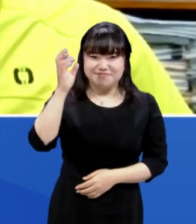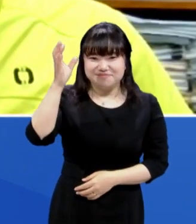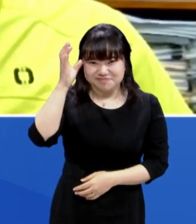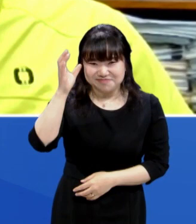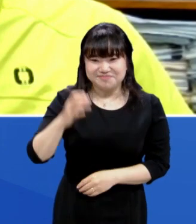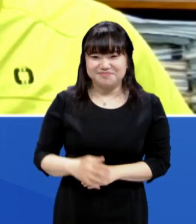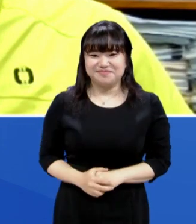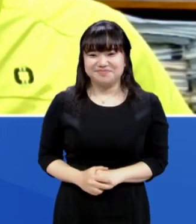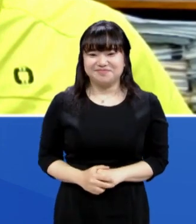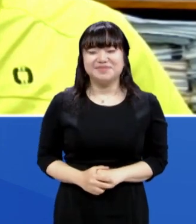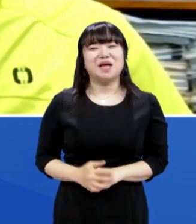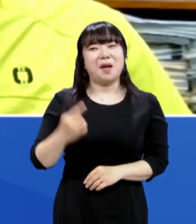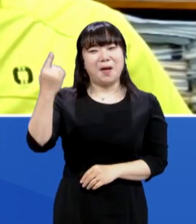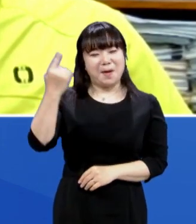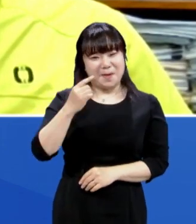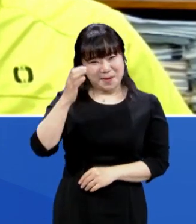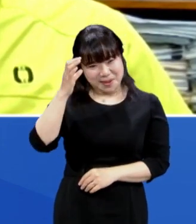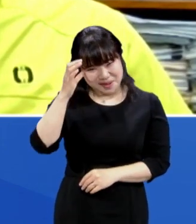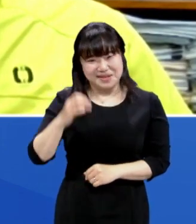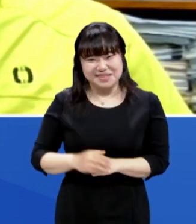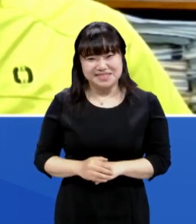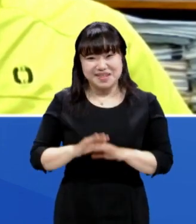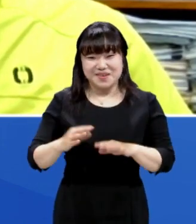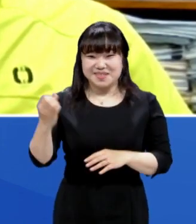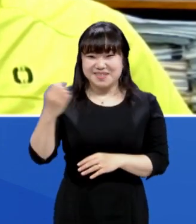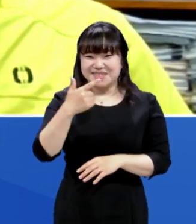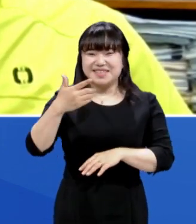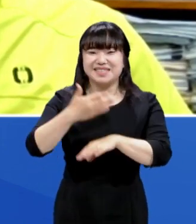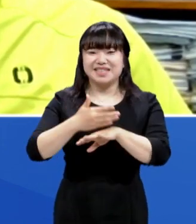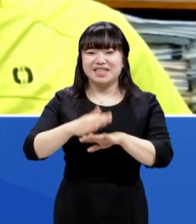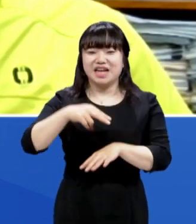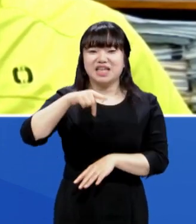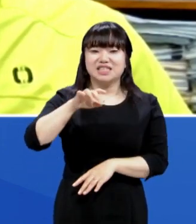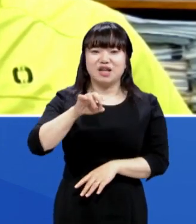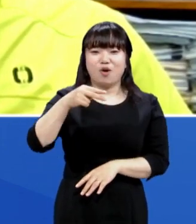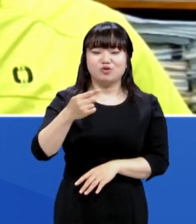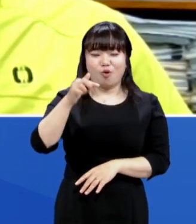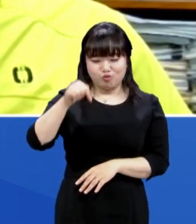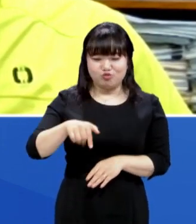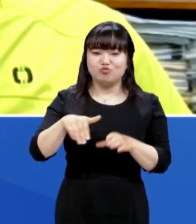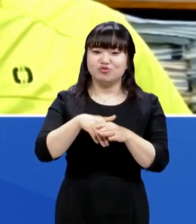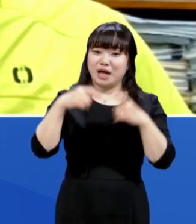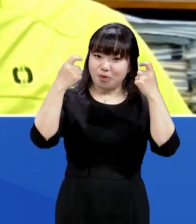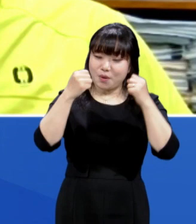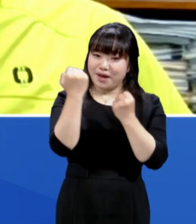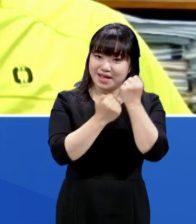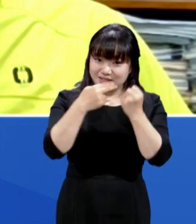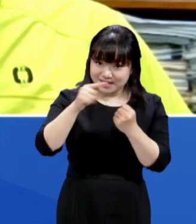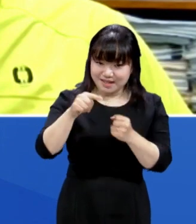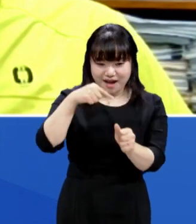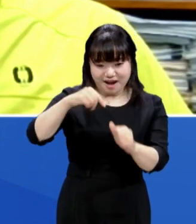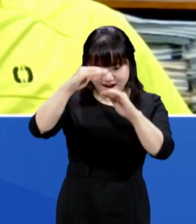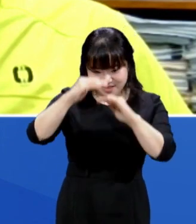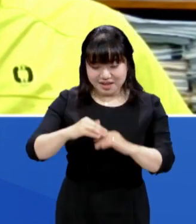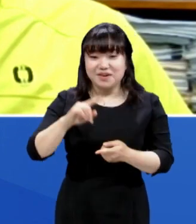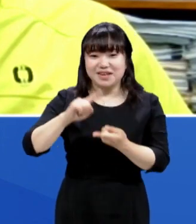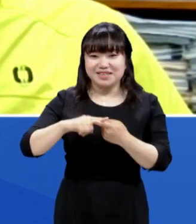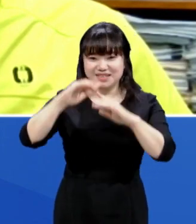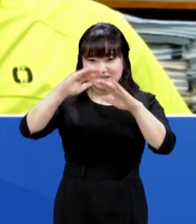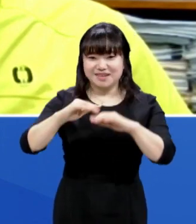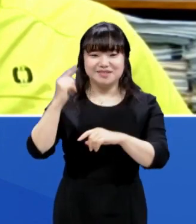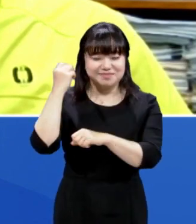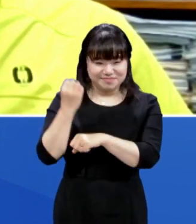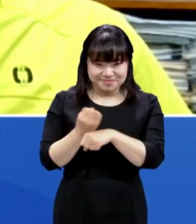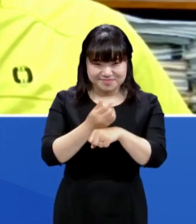4 그 다음에 기다려 줍니다 내 10개 있겠습니다 성동구 가우 영화는 문화관광해설사 양성 과정에 대해 성 원주민 동시